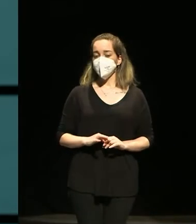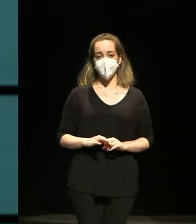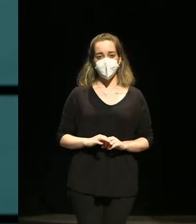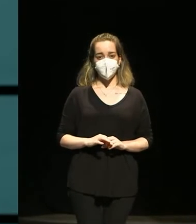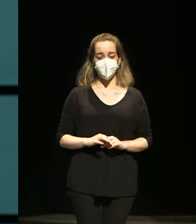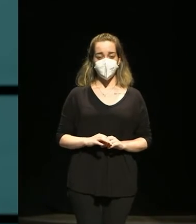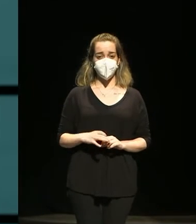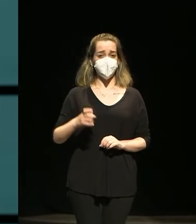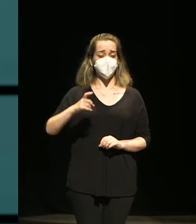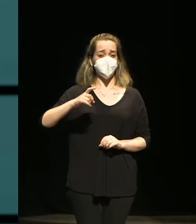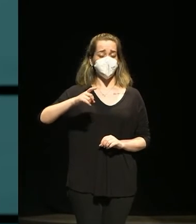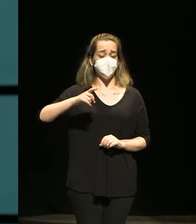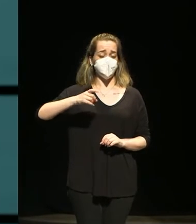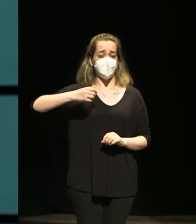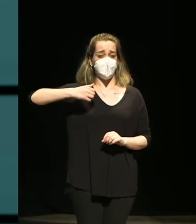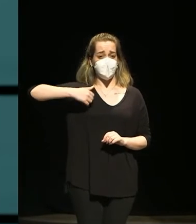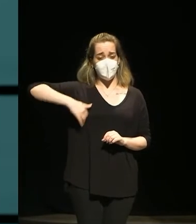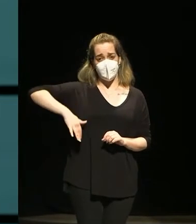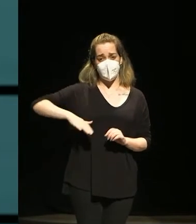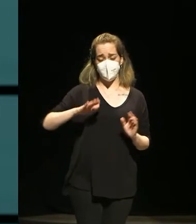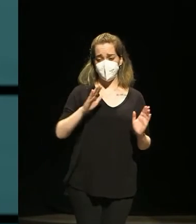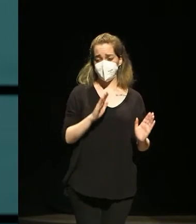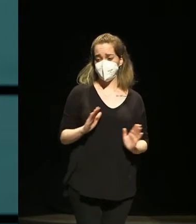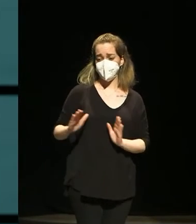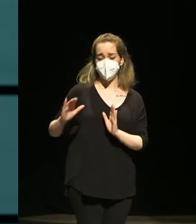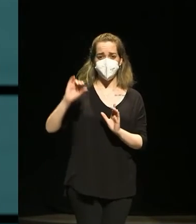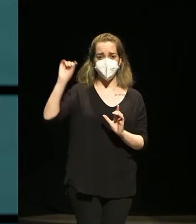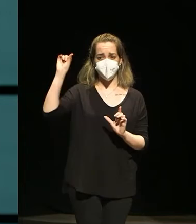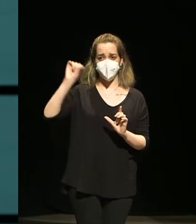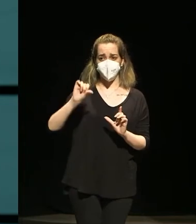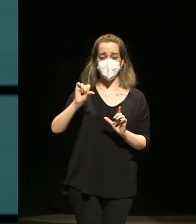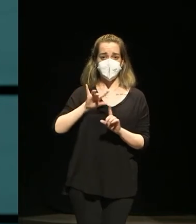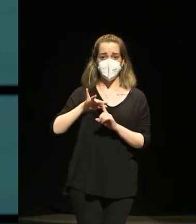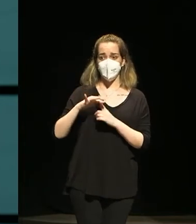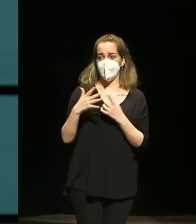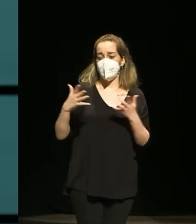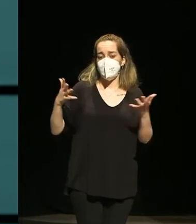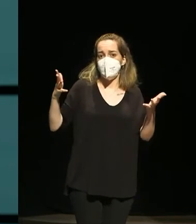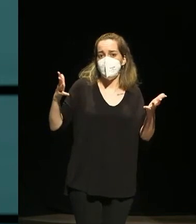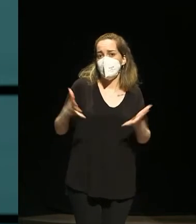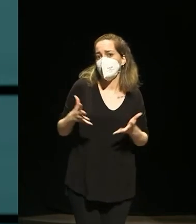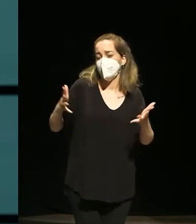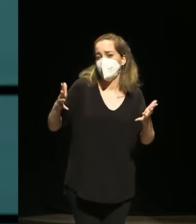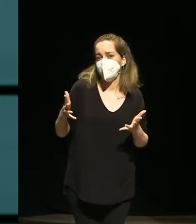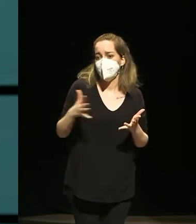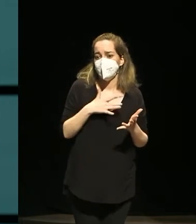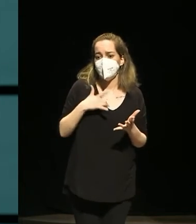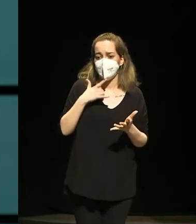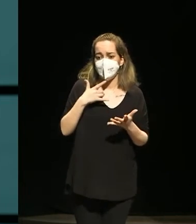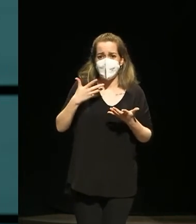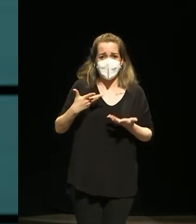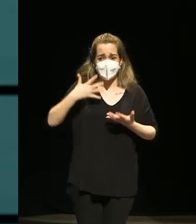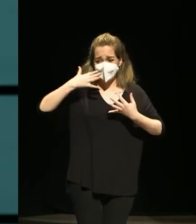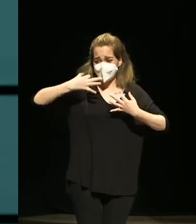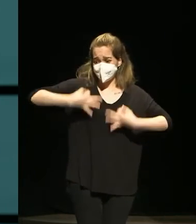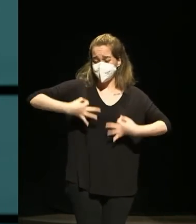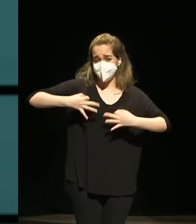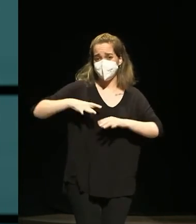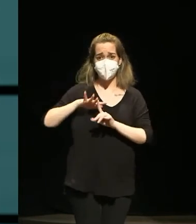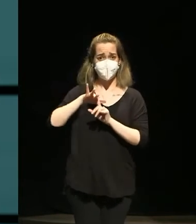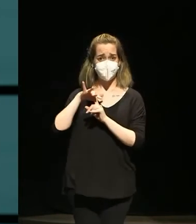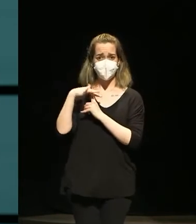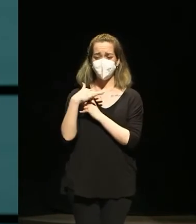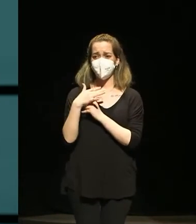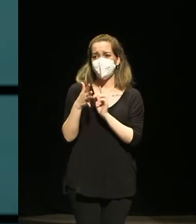Com heu pogut veure a la primera part del bloc i en aquesta tenim una urgència. I és que davant de totes aquestes realitats, perquè el